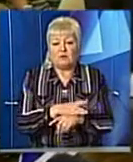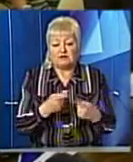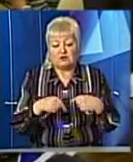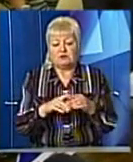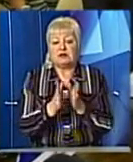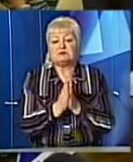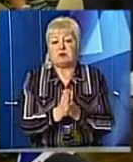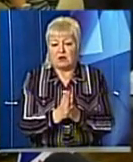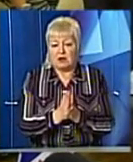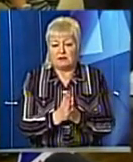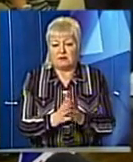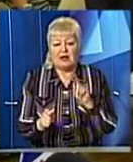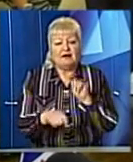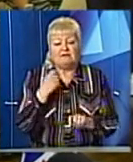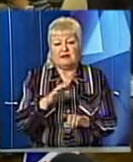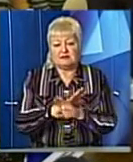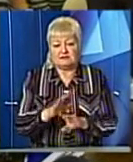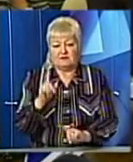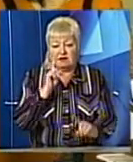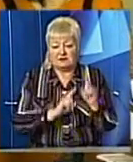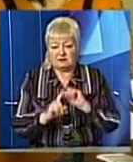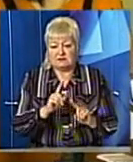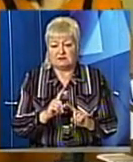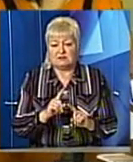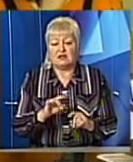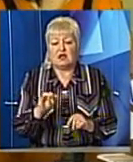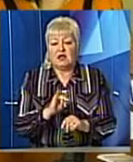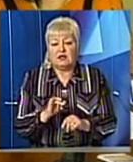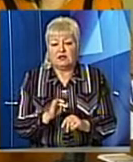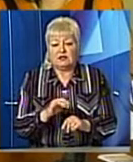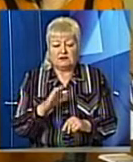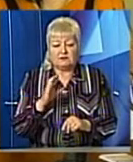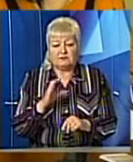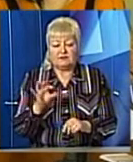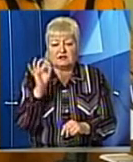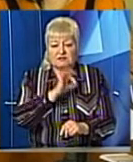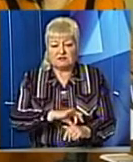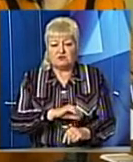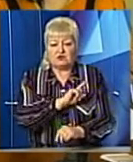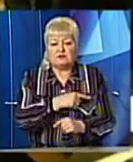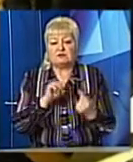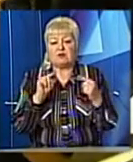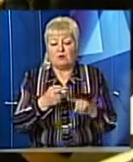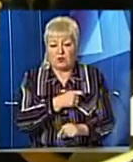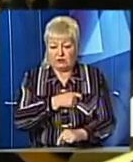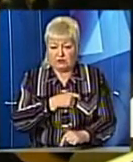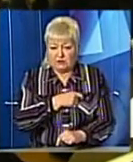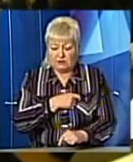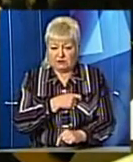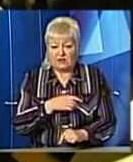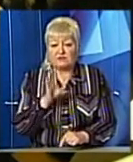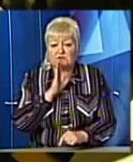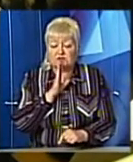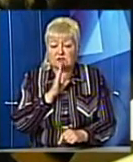з проханням не зривати засідання сесії міськради та не застосовувати силу проти депутатів. Жінки зазначають,